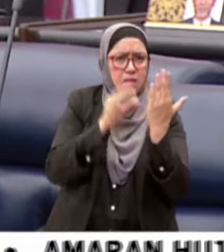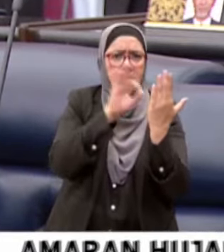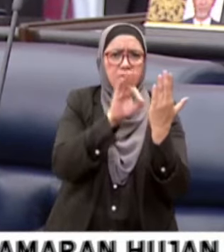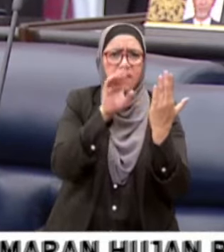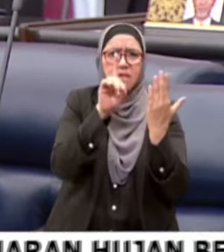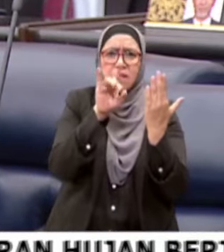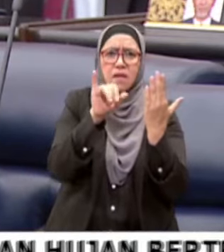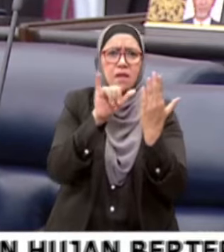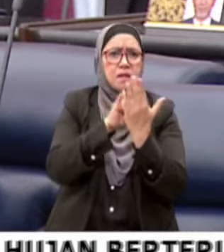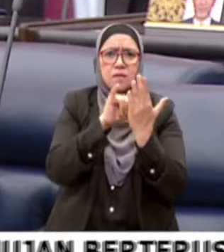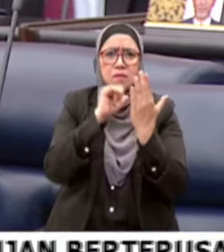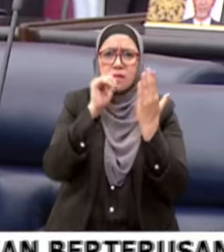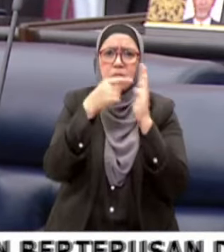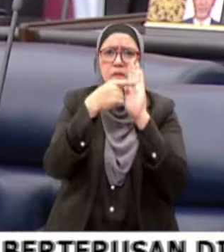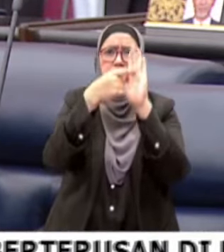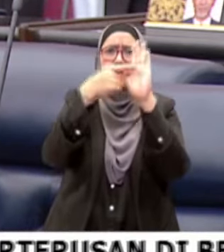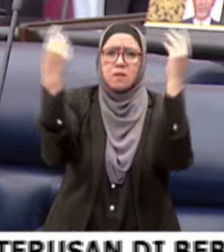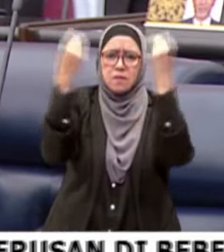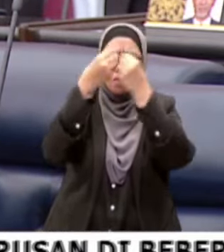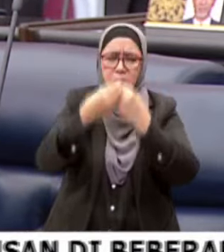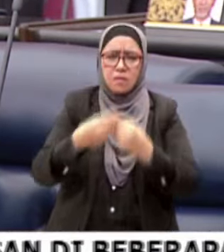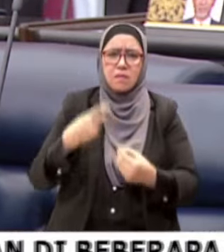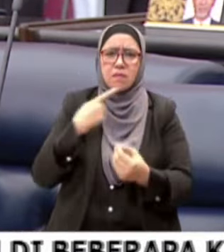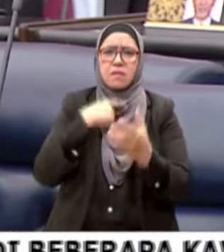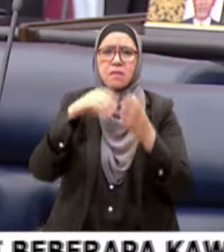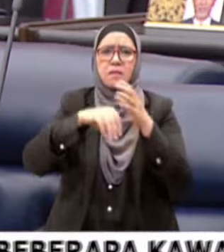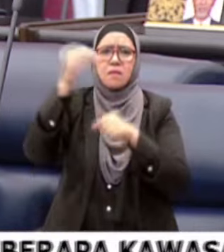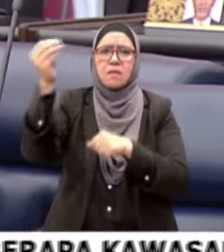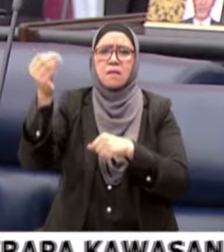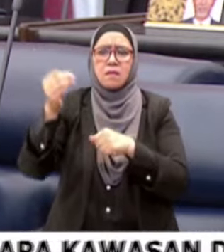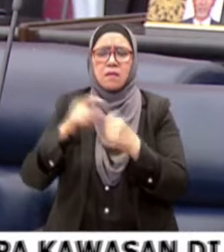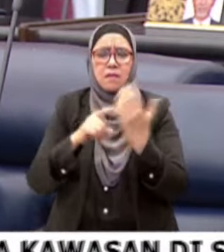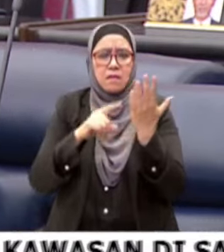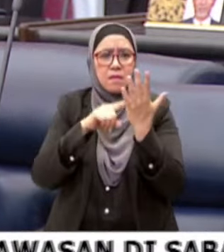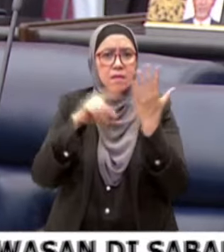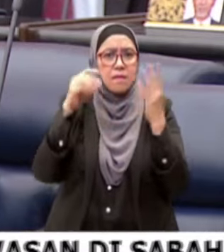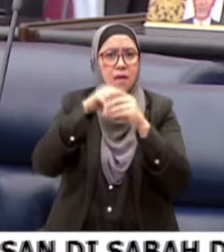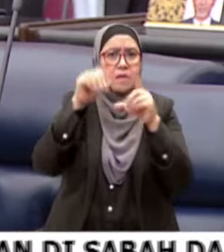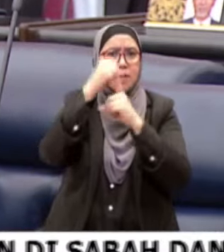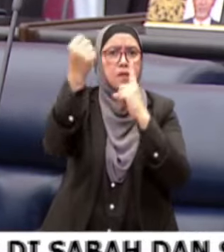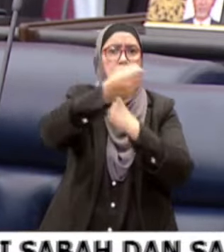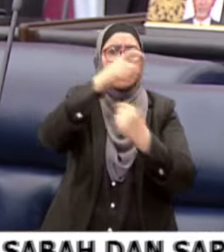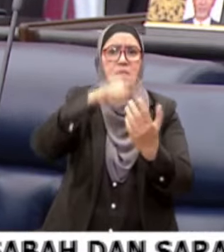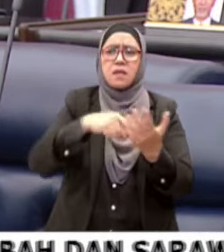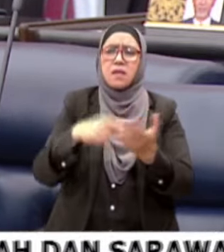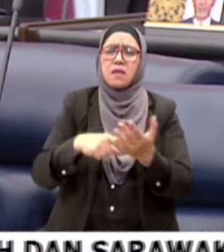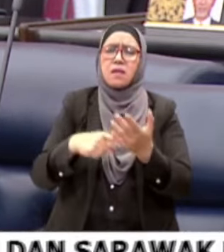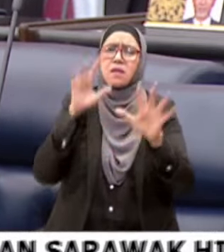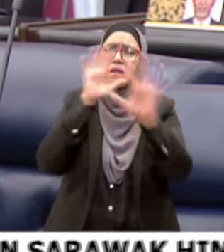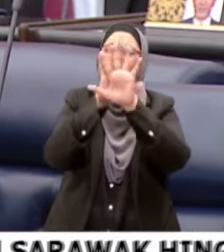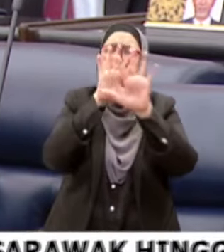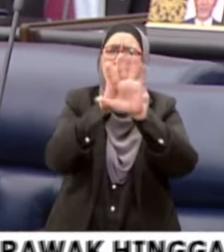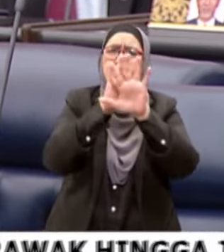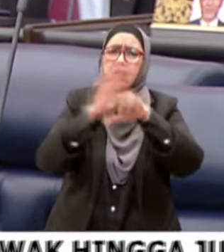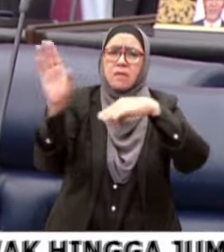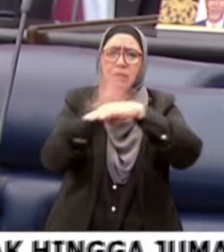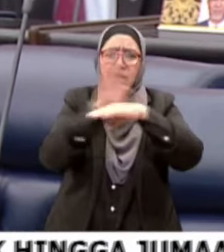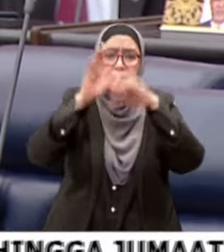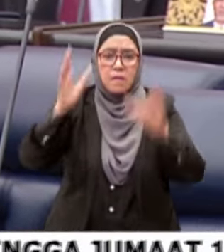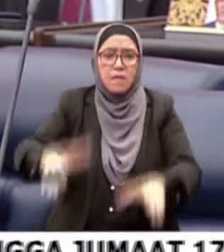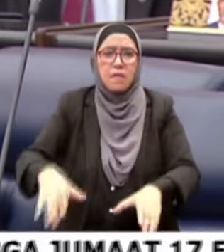yang kita keluarkan jadi dalam konteks ini banyak dari pelabu-plabu melihat setiap pengumuman yang kita buat